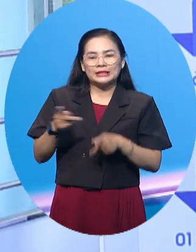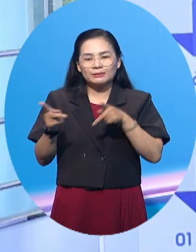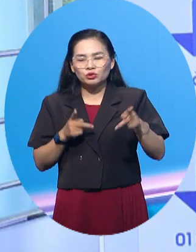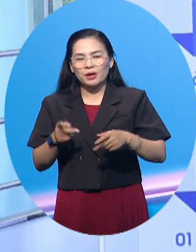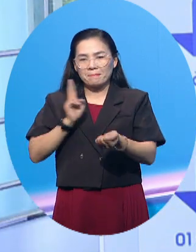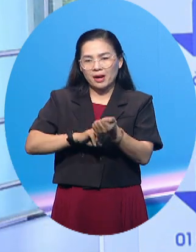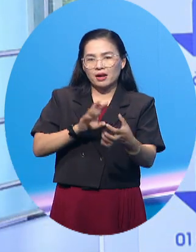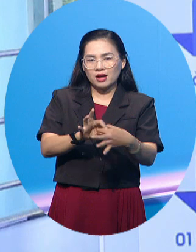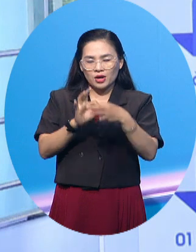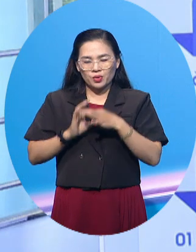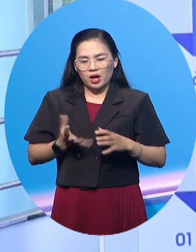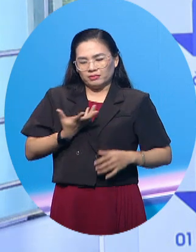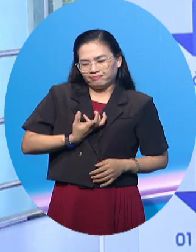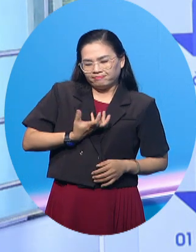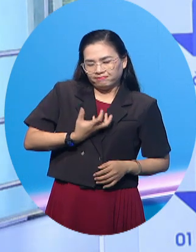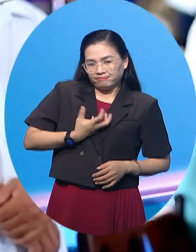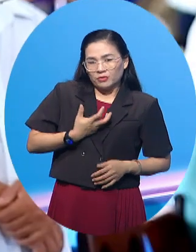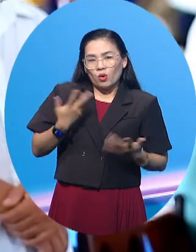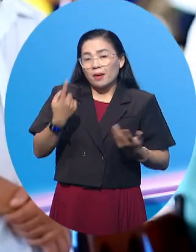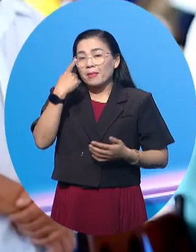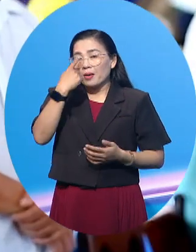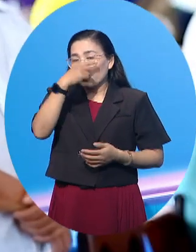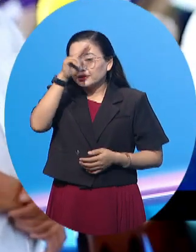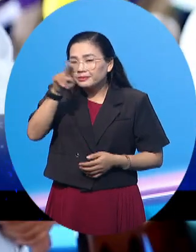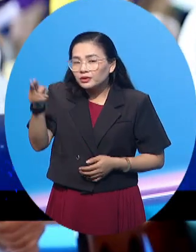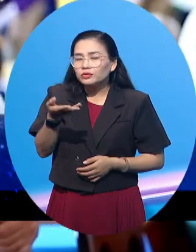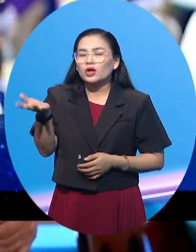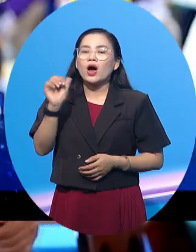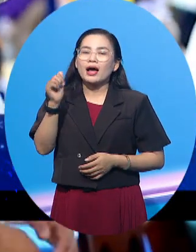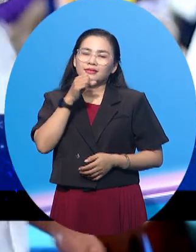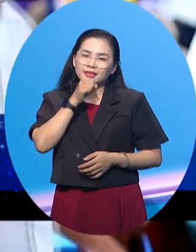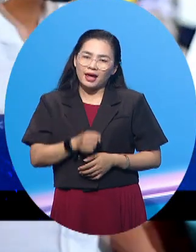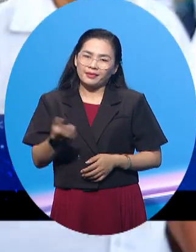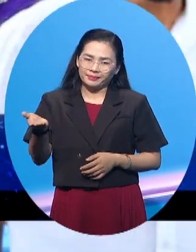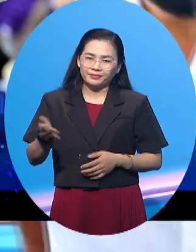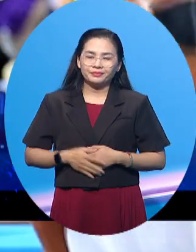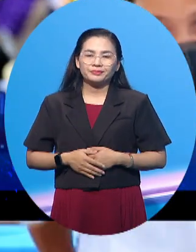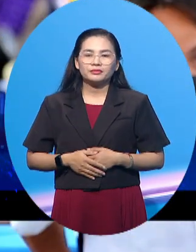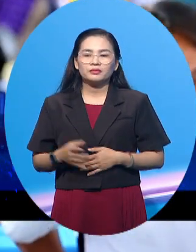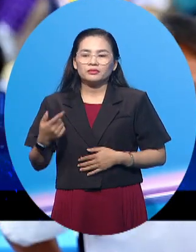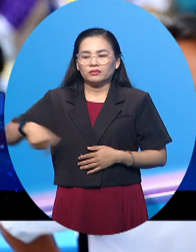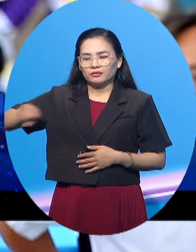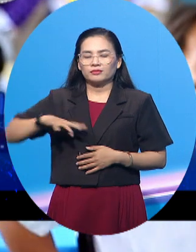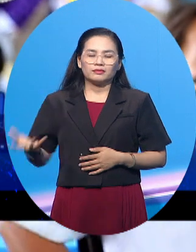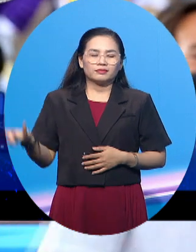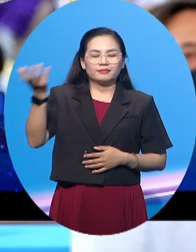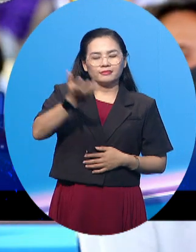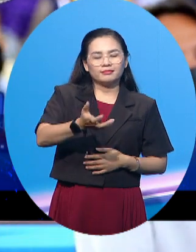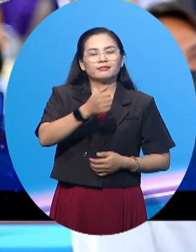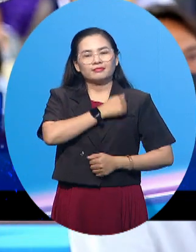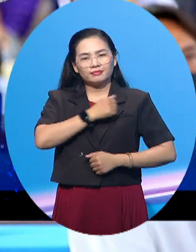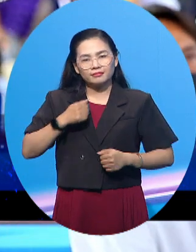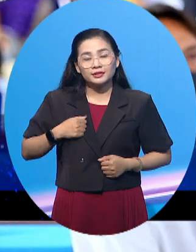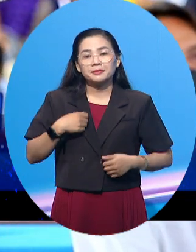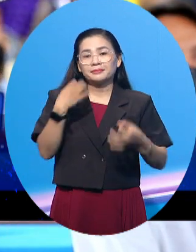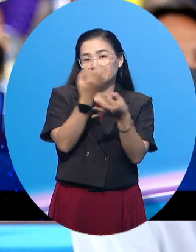lý về tổng quát và bệnh lý về mắt cho người cao tuổi. Bệnh viện Xuyên Á về để khám bệnh từ thiện đối với địa phương xã. Đây